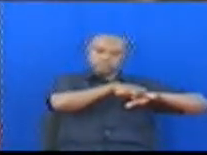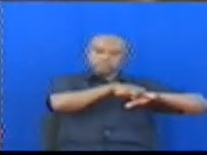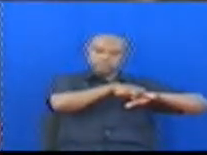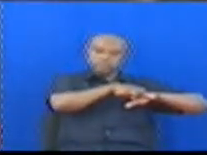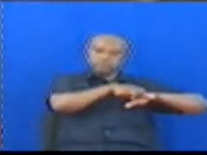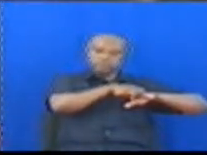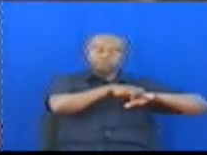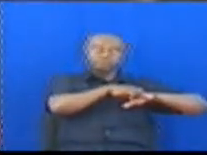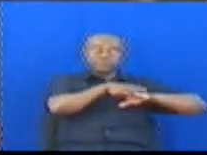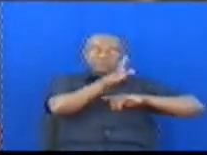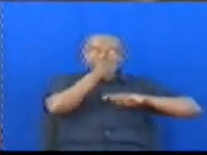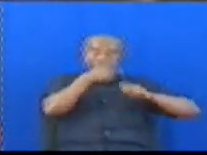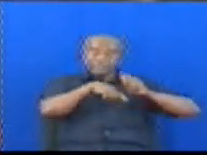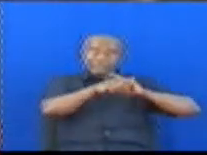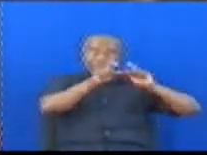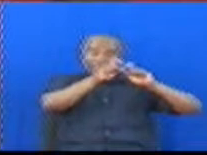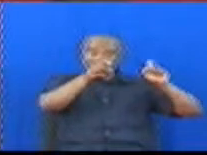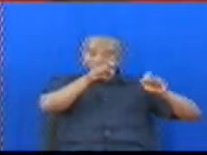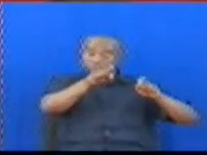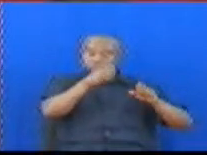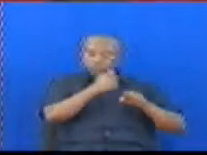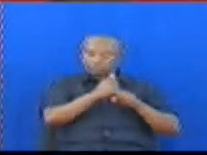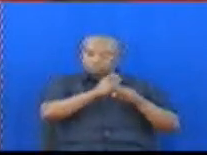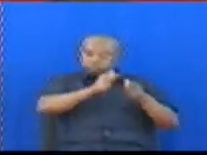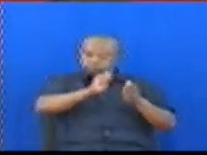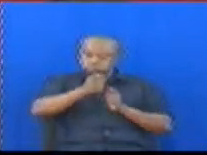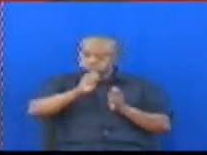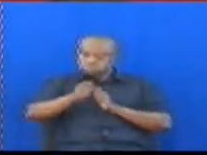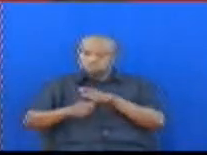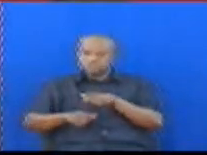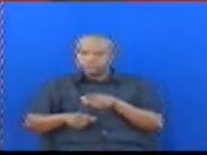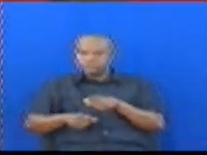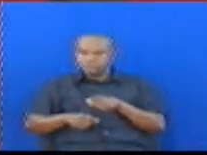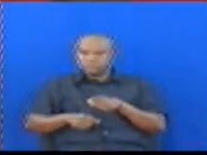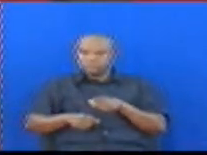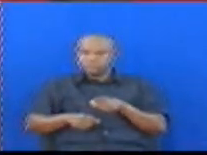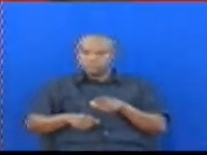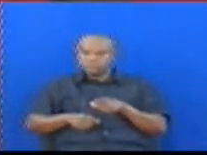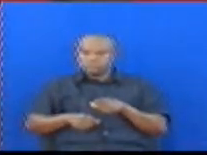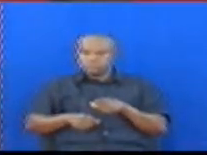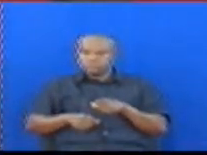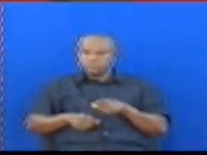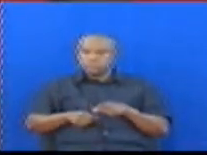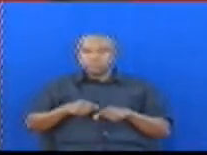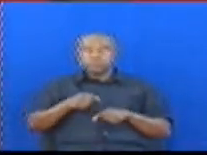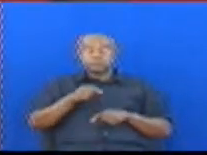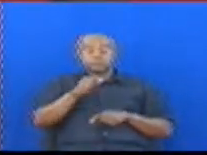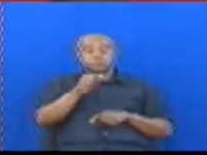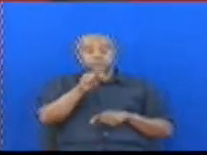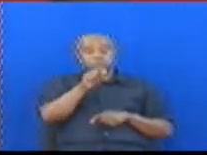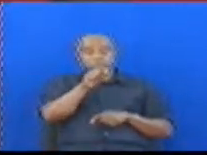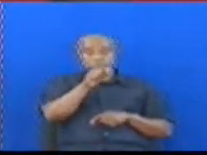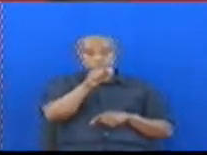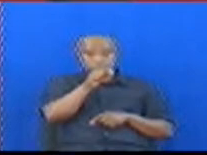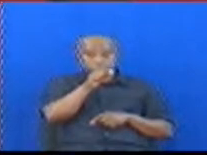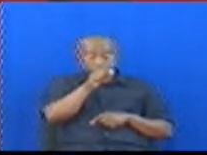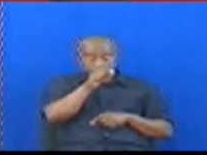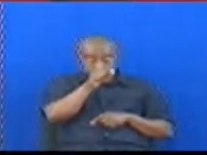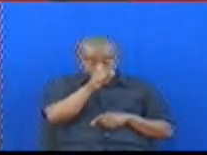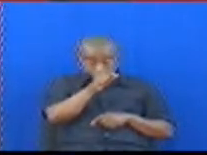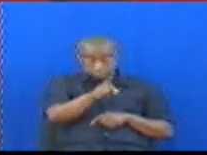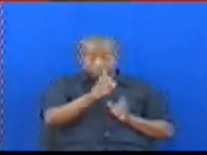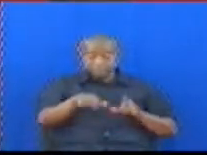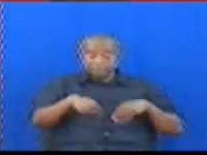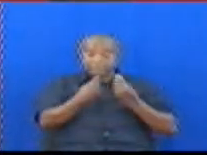kifungu hichi kinafanyiwa marekebisho ili kuwe kuna kifungu ambacho